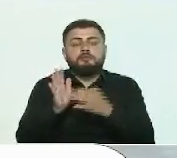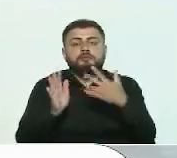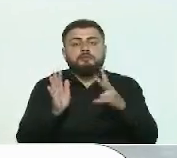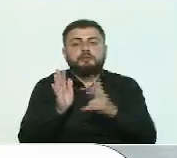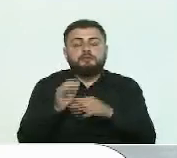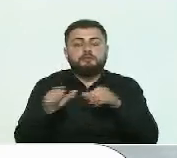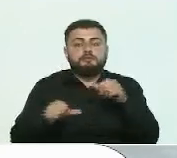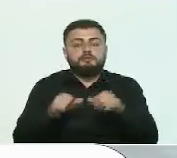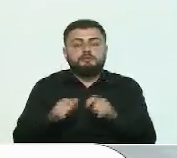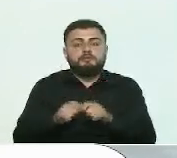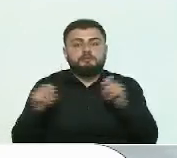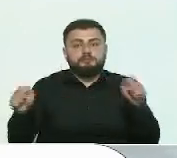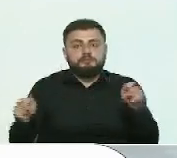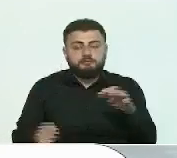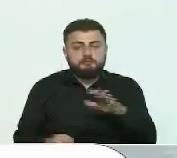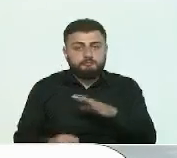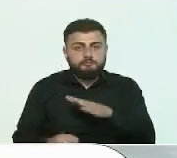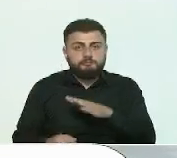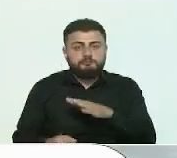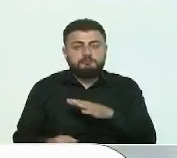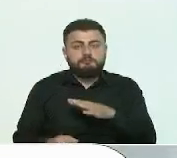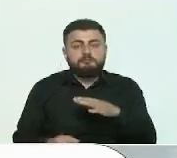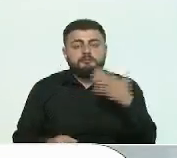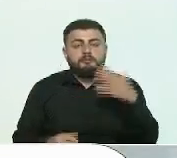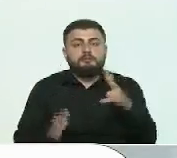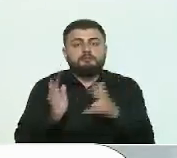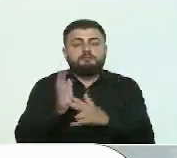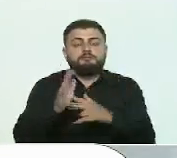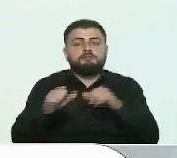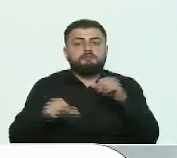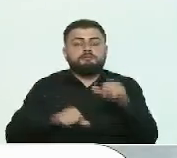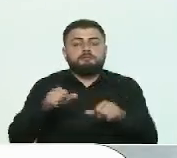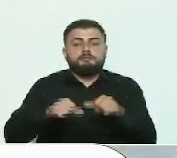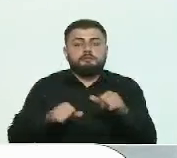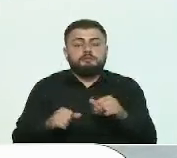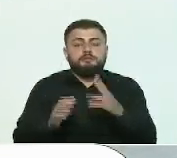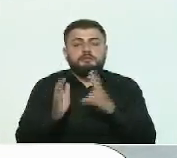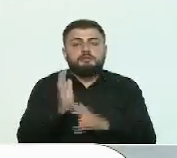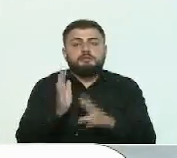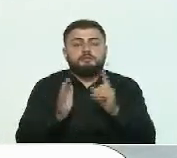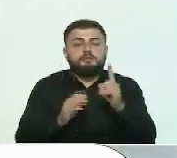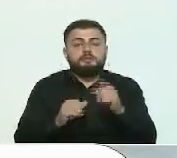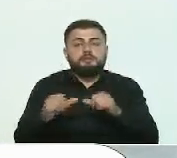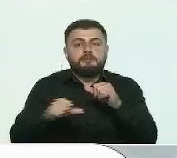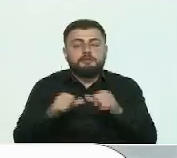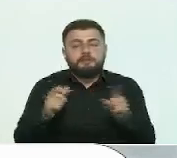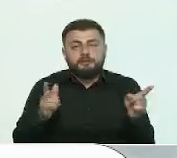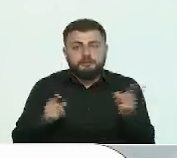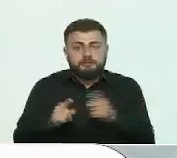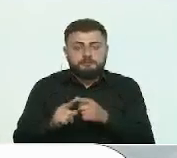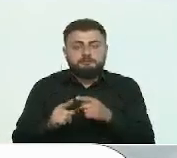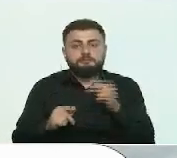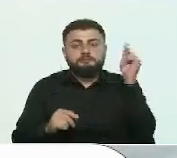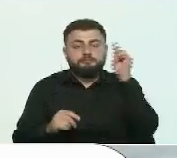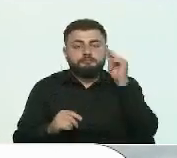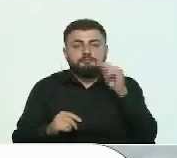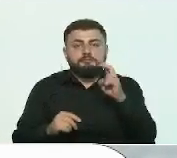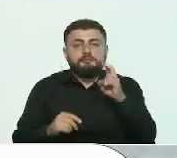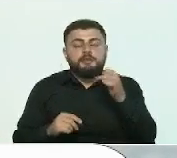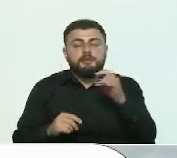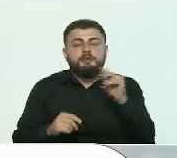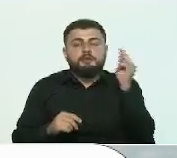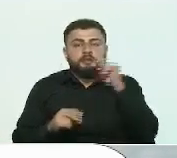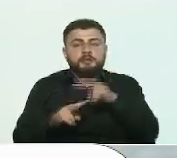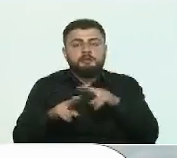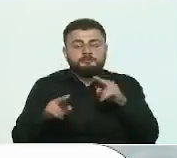ildən fəaliyyətə başlamışdır. Demək, 58-ci ildən 81-ci ilə qədər məktəb beynəlməl məktəb kimi